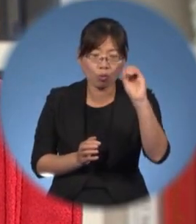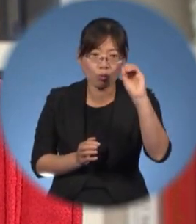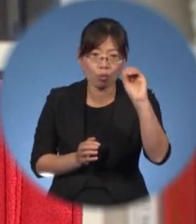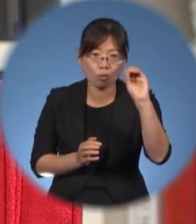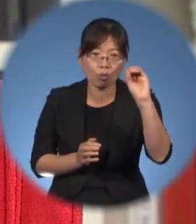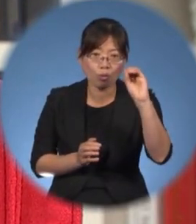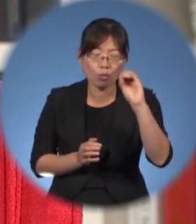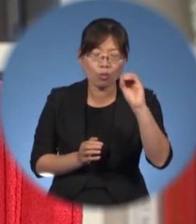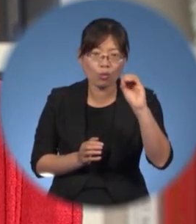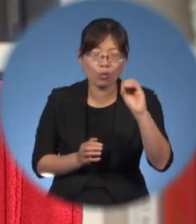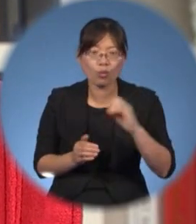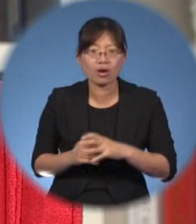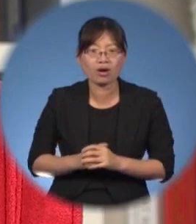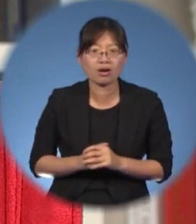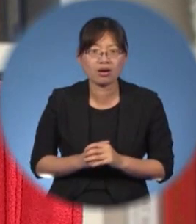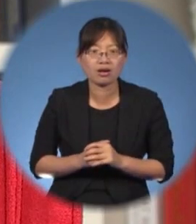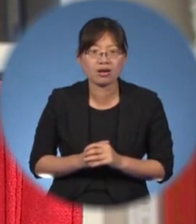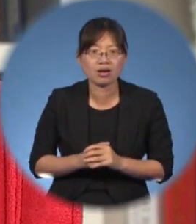5.